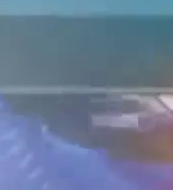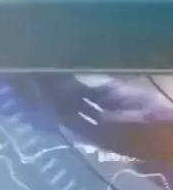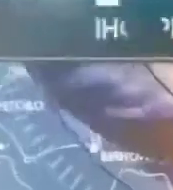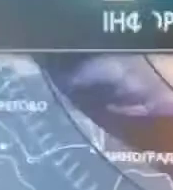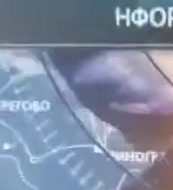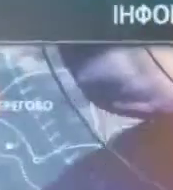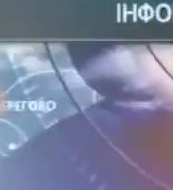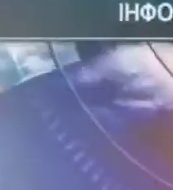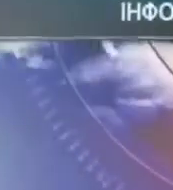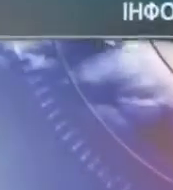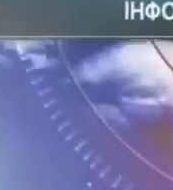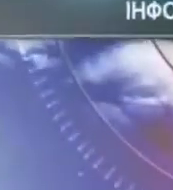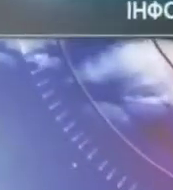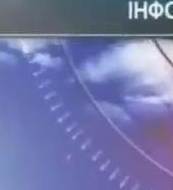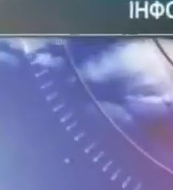Музика